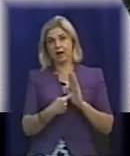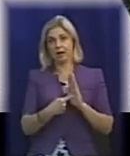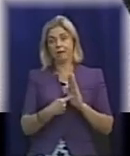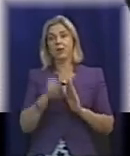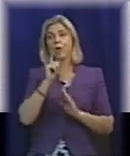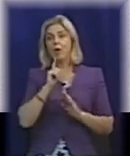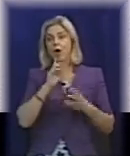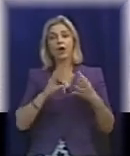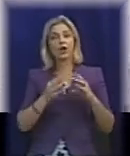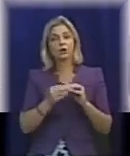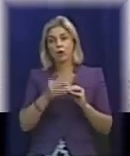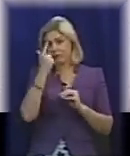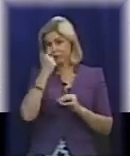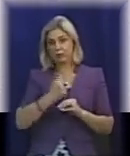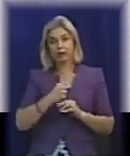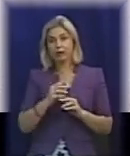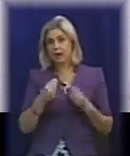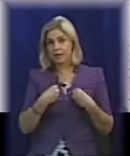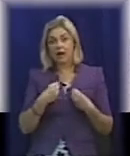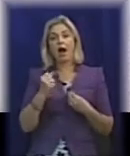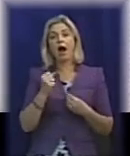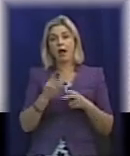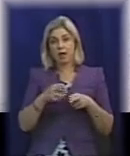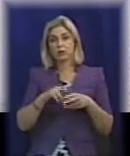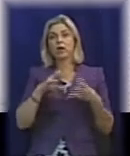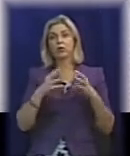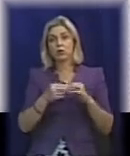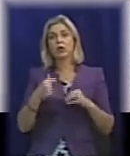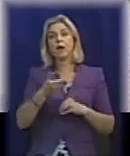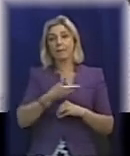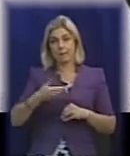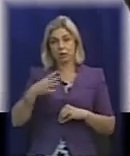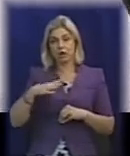Поки результату нам ніякого не дали, але я думаю, цей результат ми чекаємо. Якщо буде